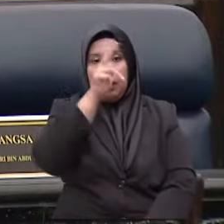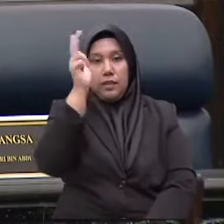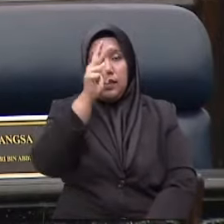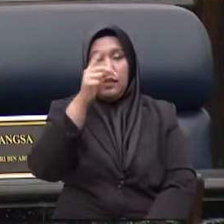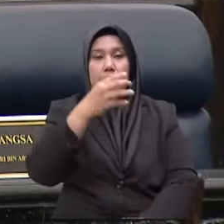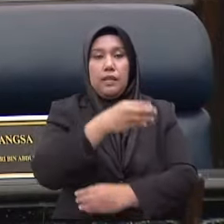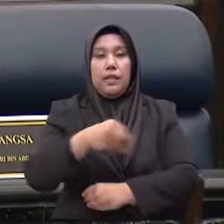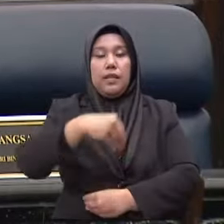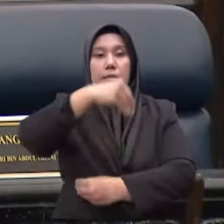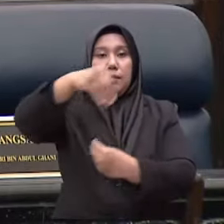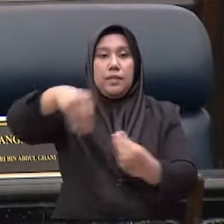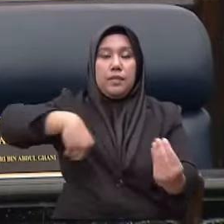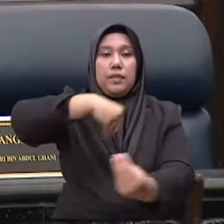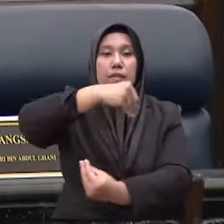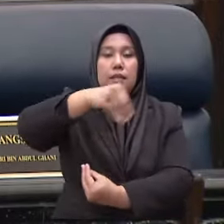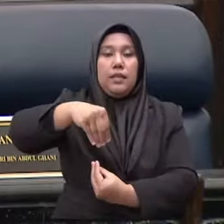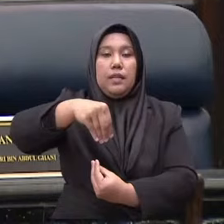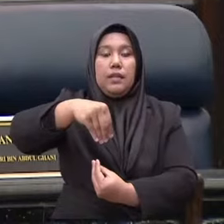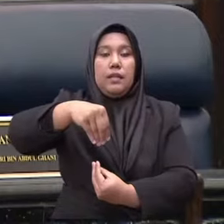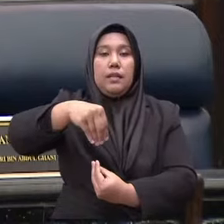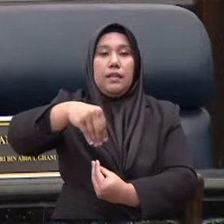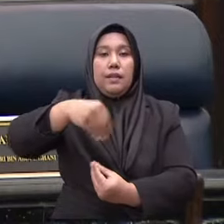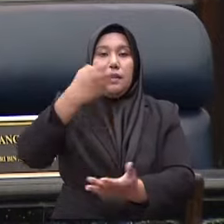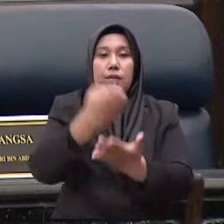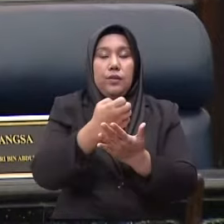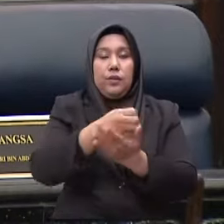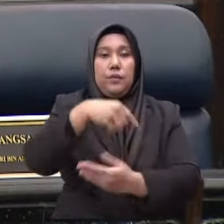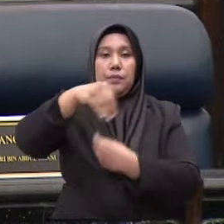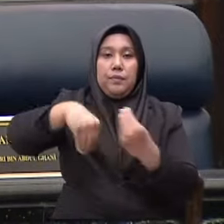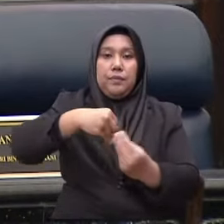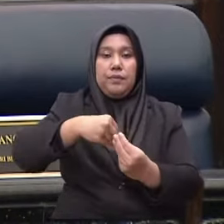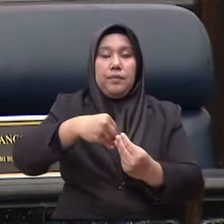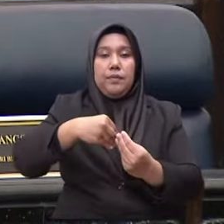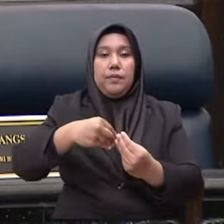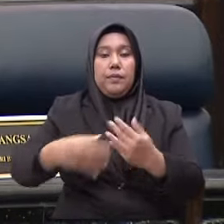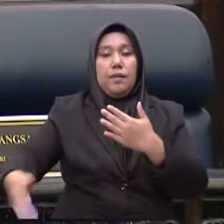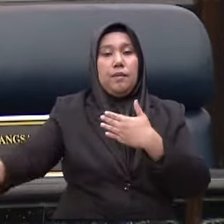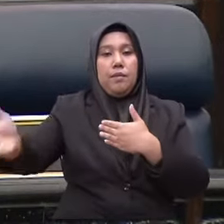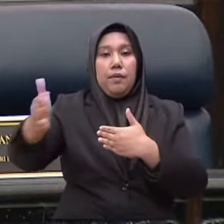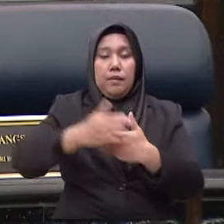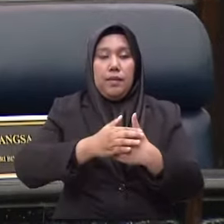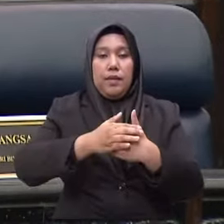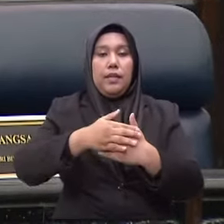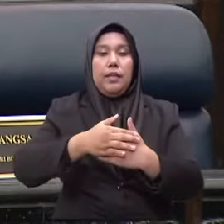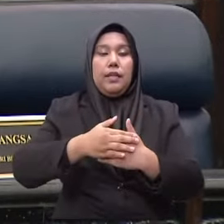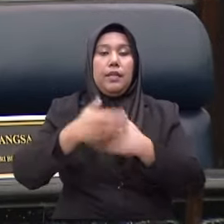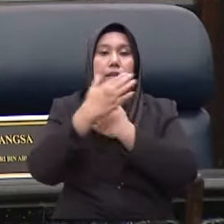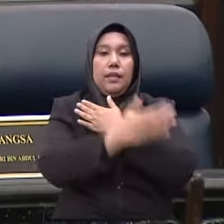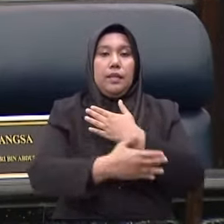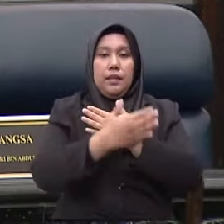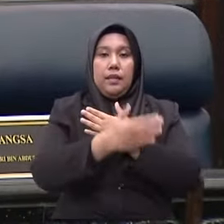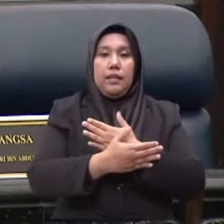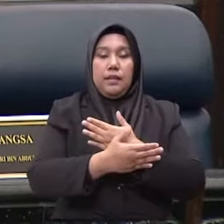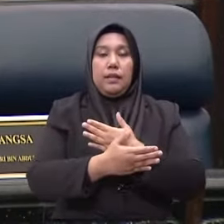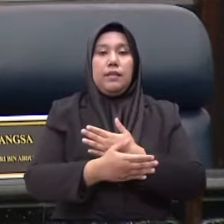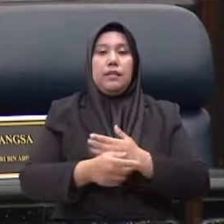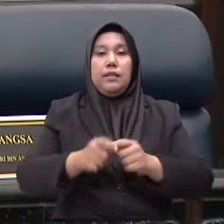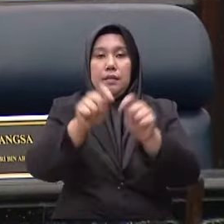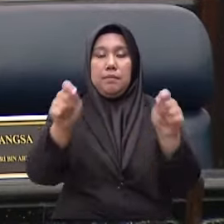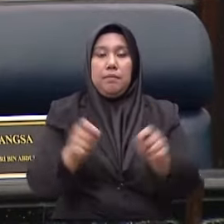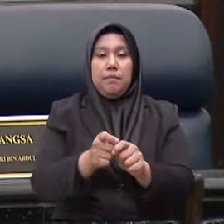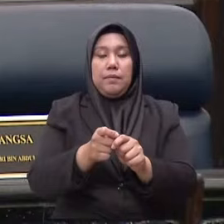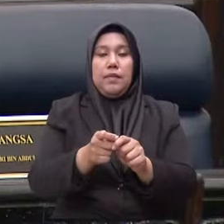persekitaran ekonomi ini akan berpusing akhirnya akanembwa balik negara kepada landasan yang